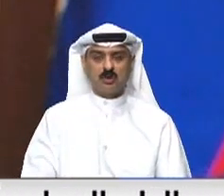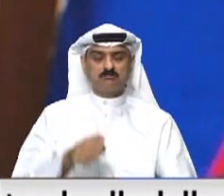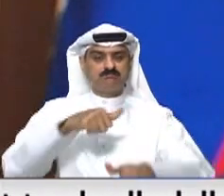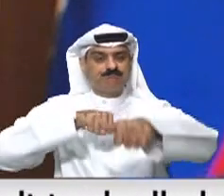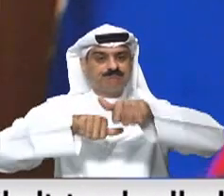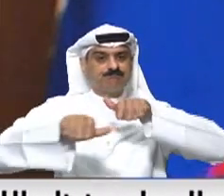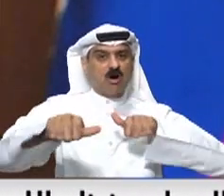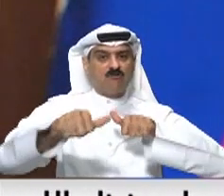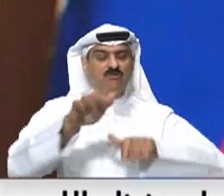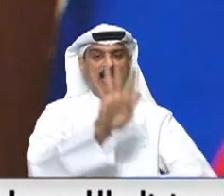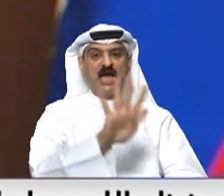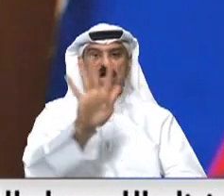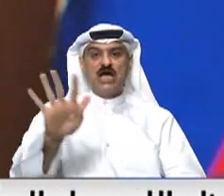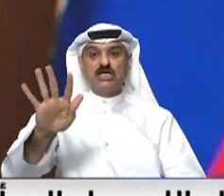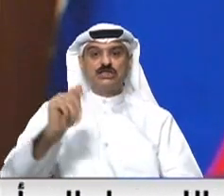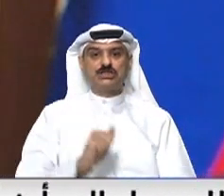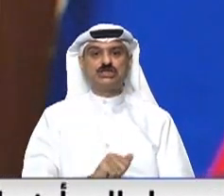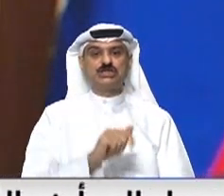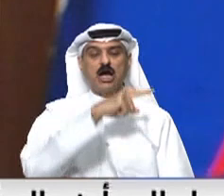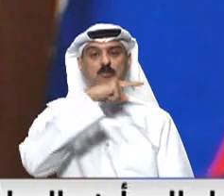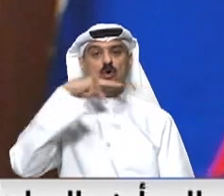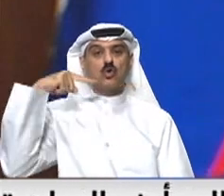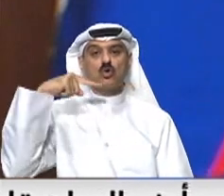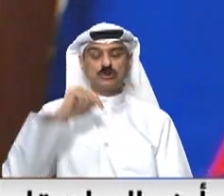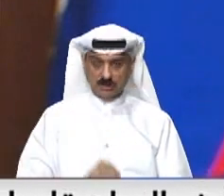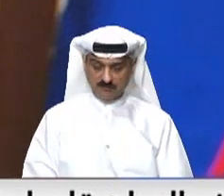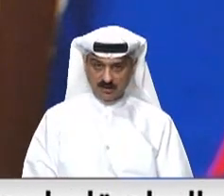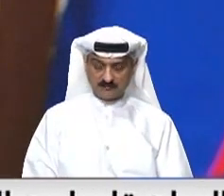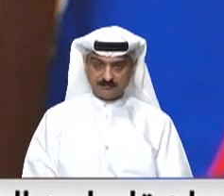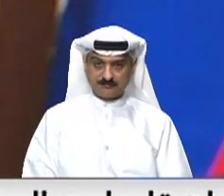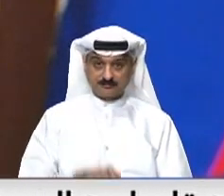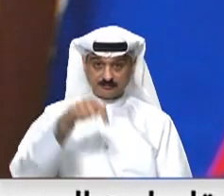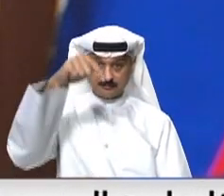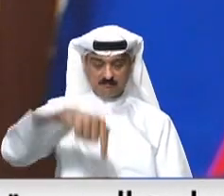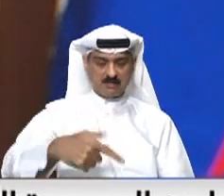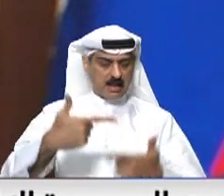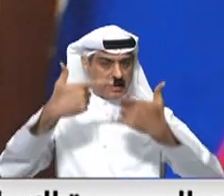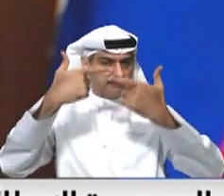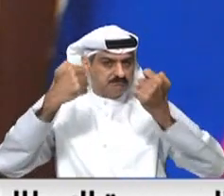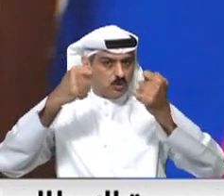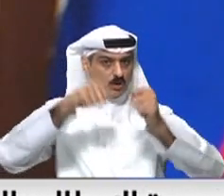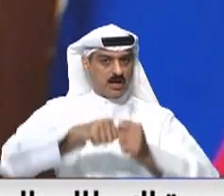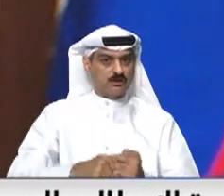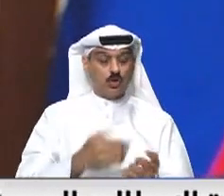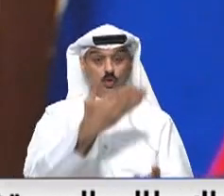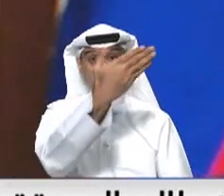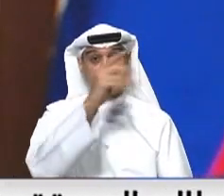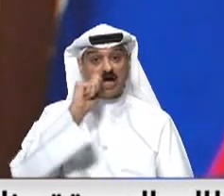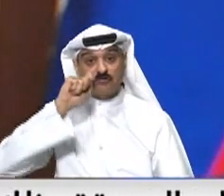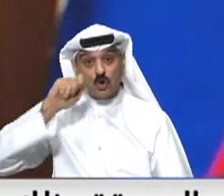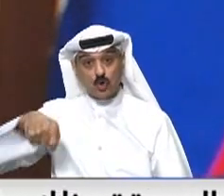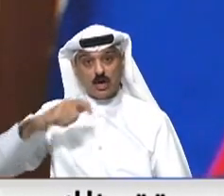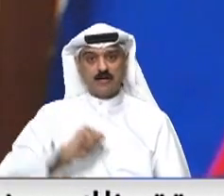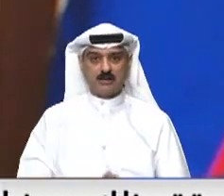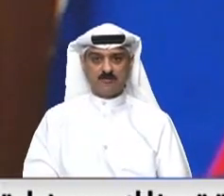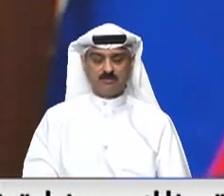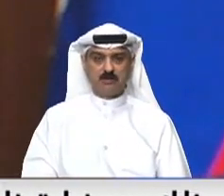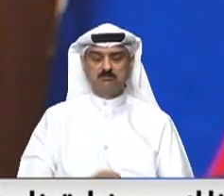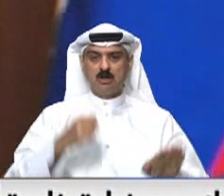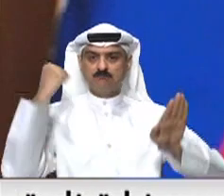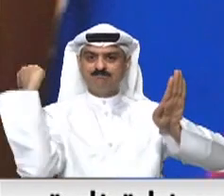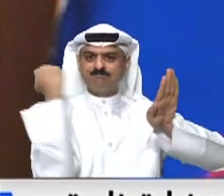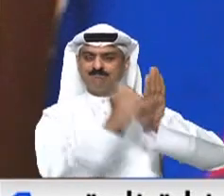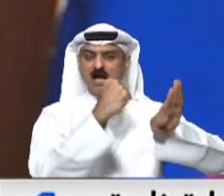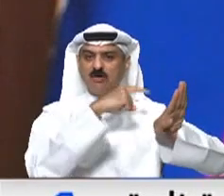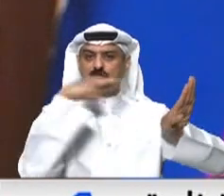على الشعب ورفاقنا في السلاح الذين يقاتلون الآن على الجبهة، وطعنة في ظهر